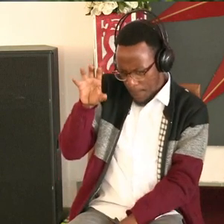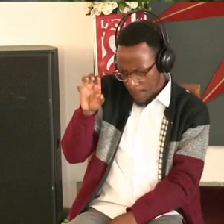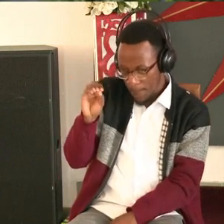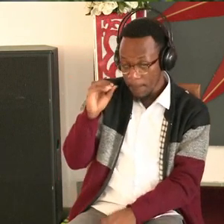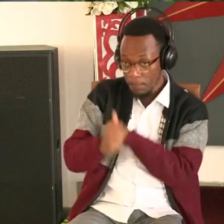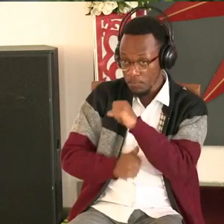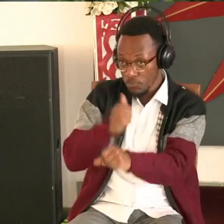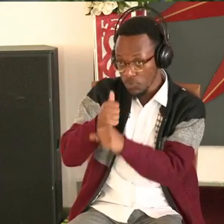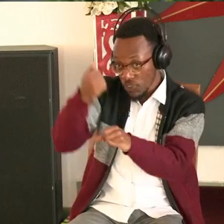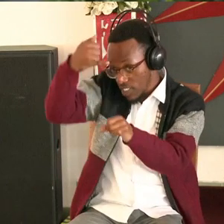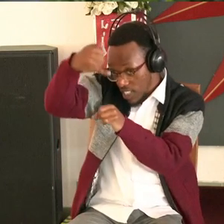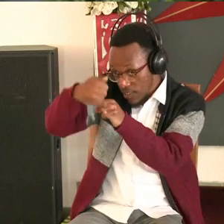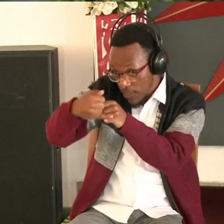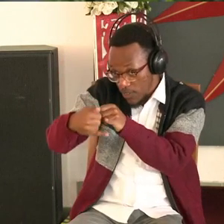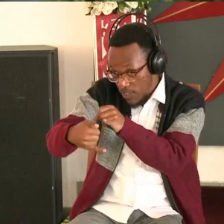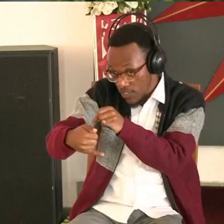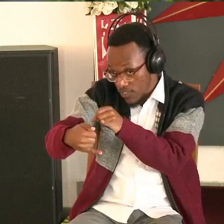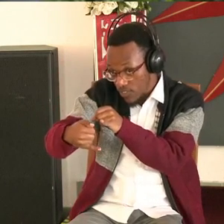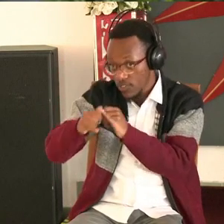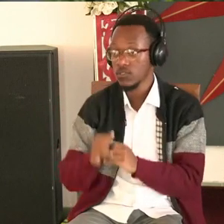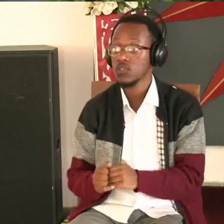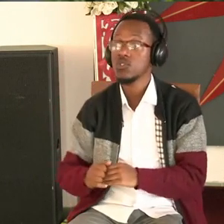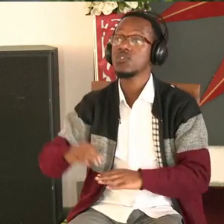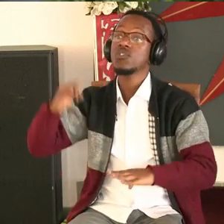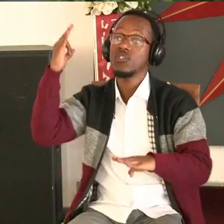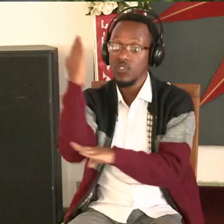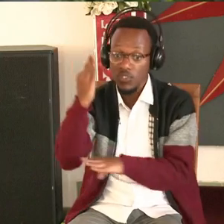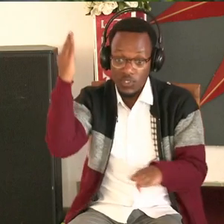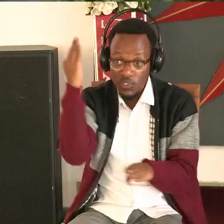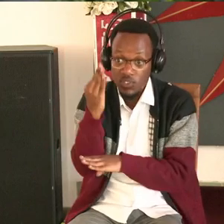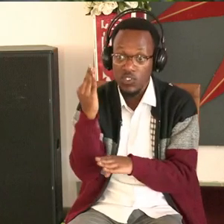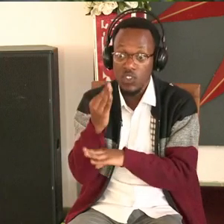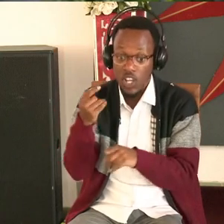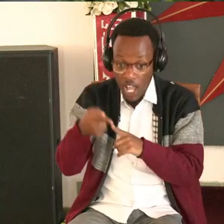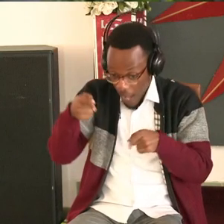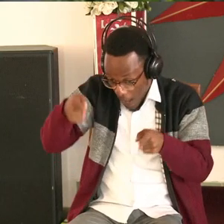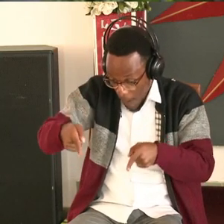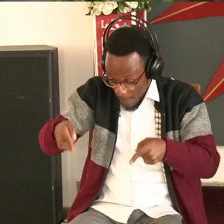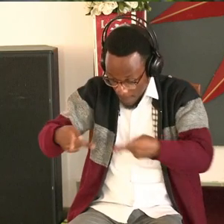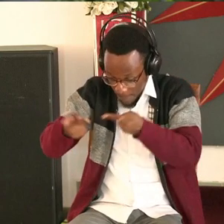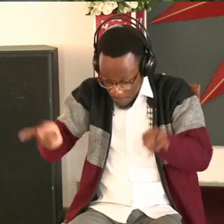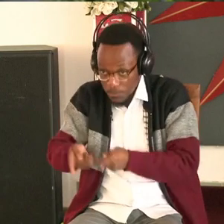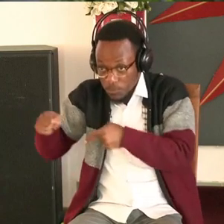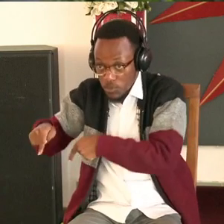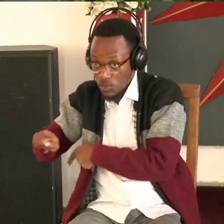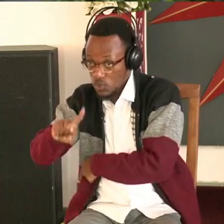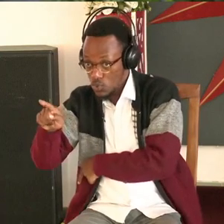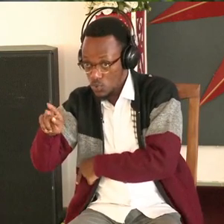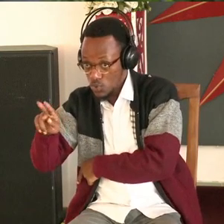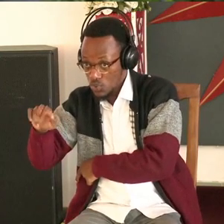50 ans, j'ai prêché ici à Zurich chaque dernier dimanche du